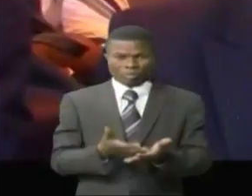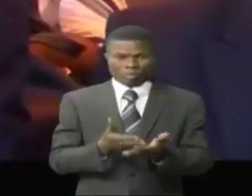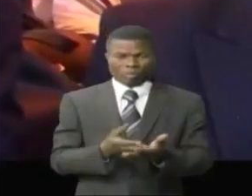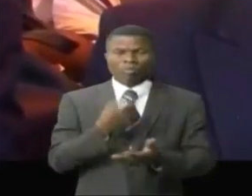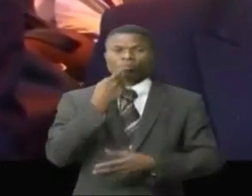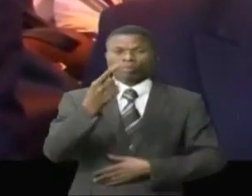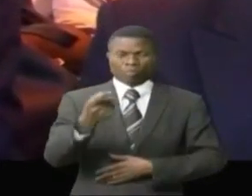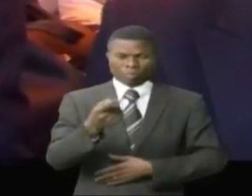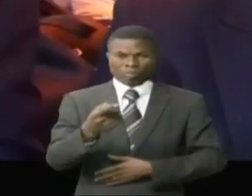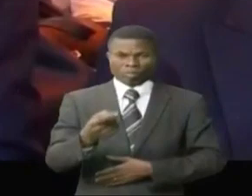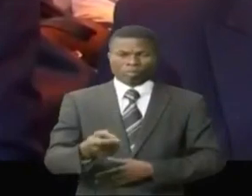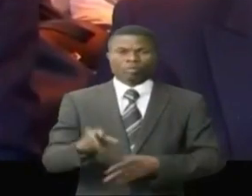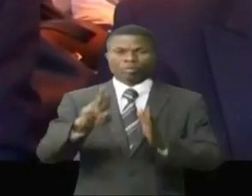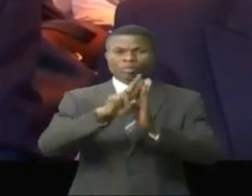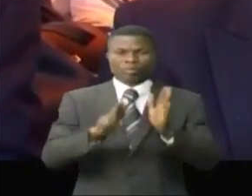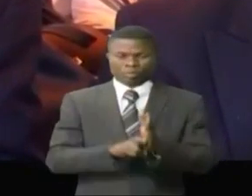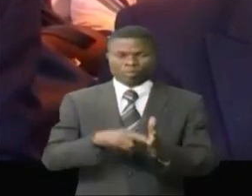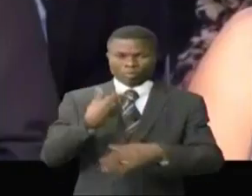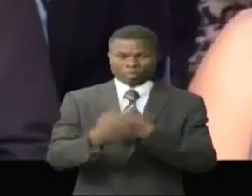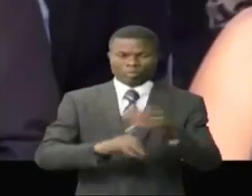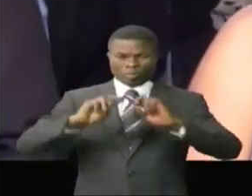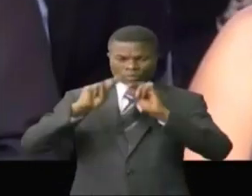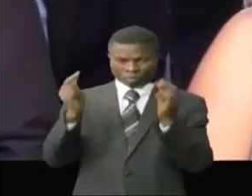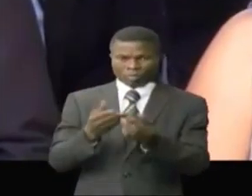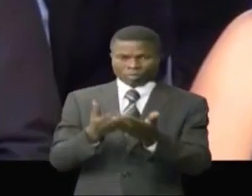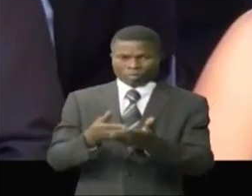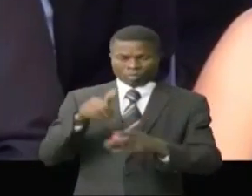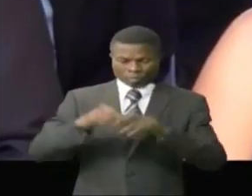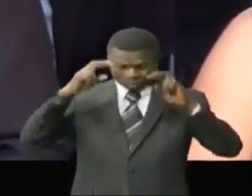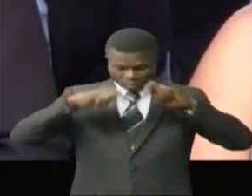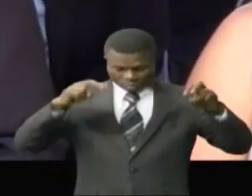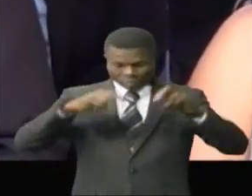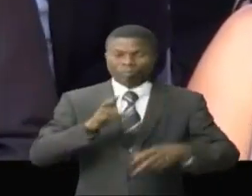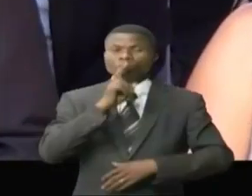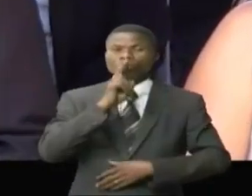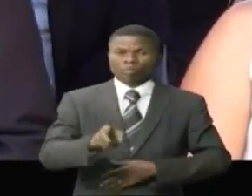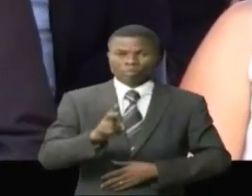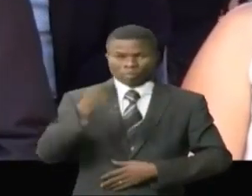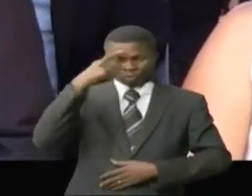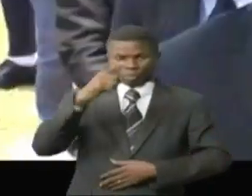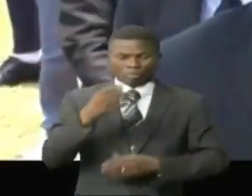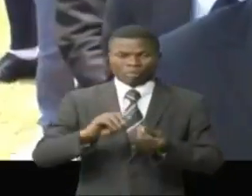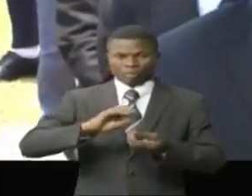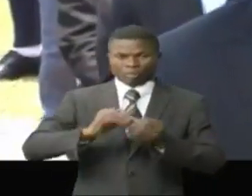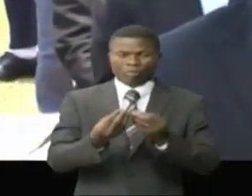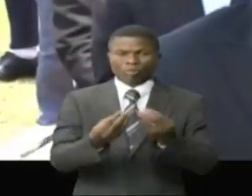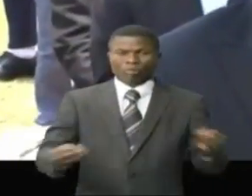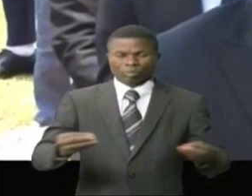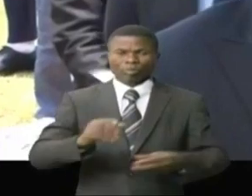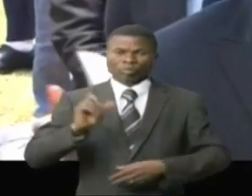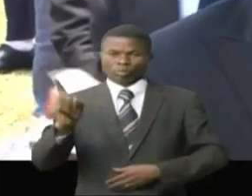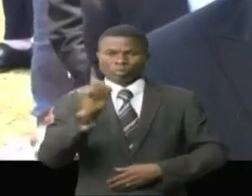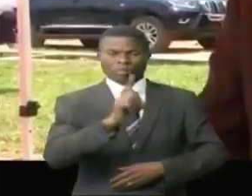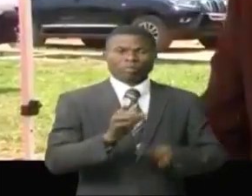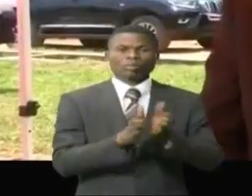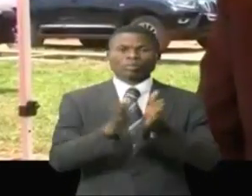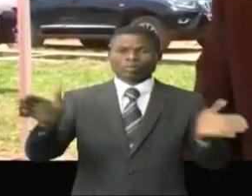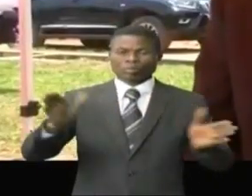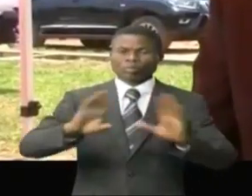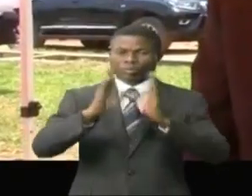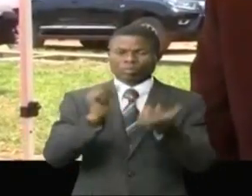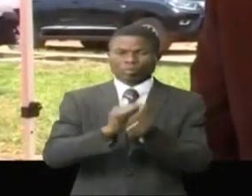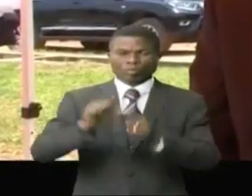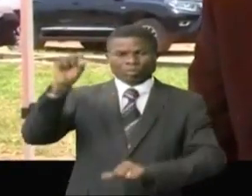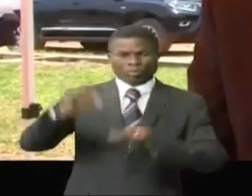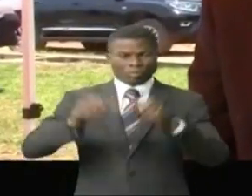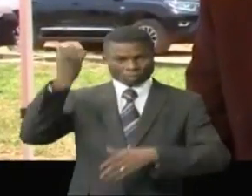par ricochet le rôle que doit jouer cette structure dans la recherche de la vérité pour une réparation individuelle et collective des préjudices causés.